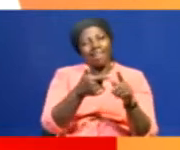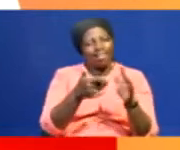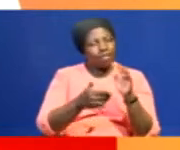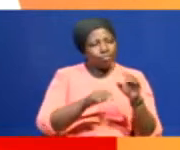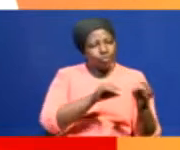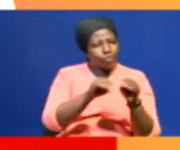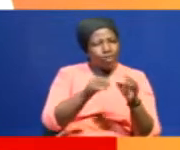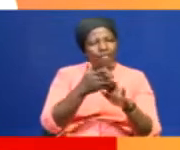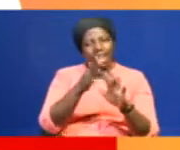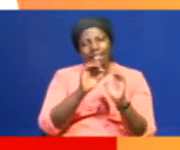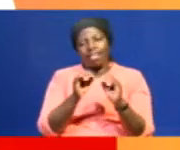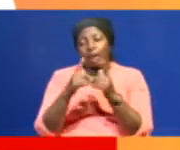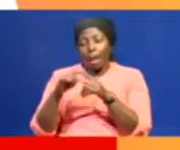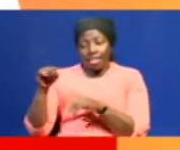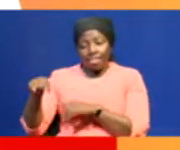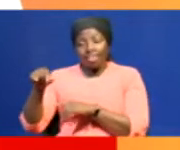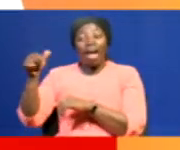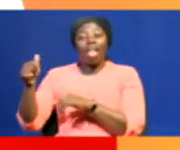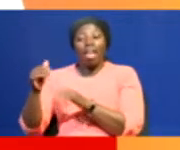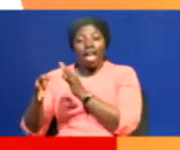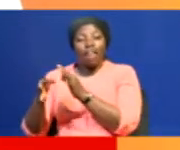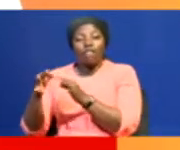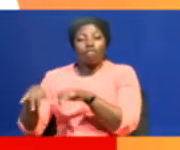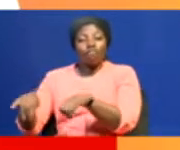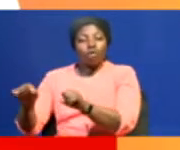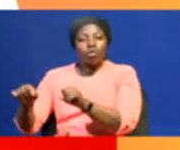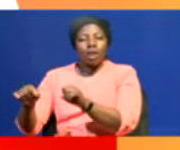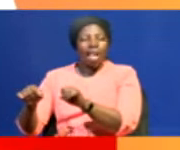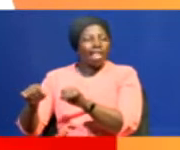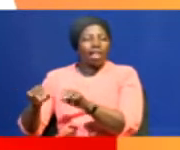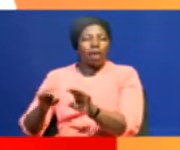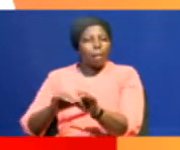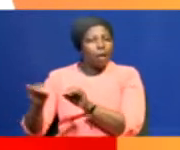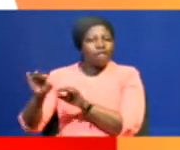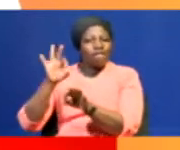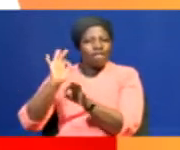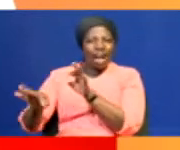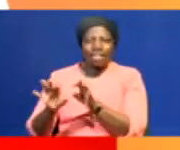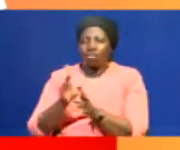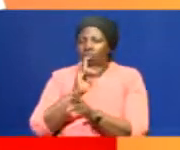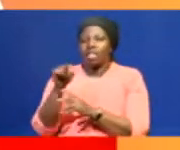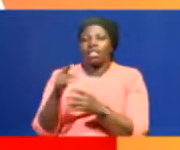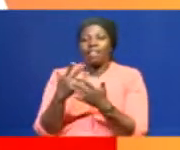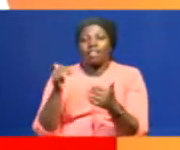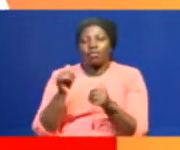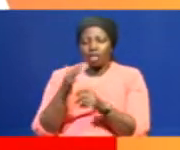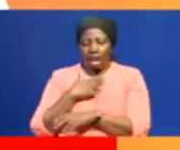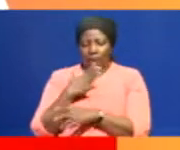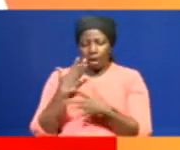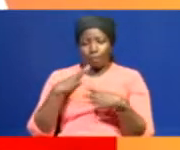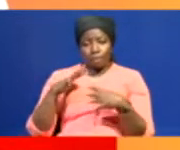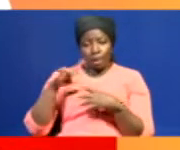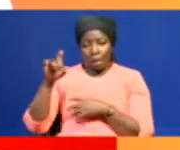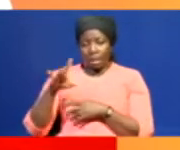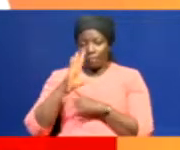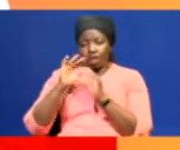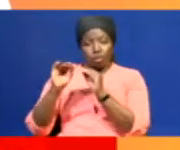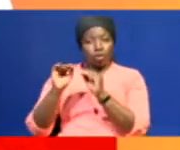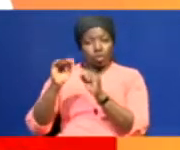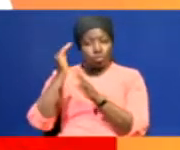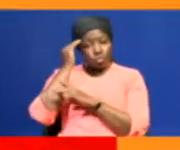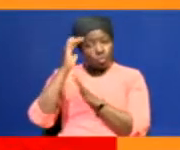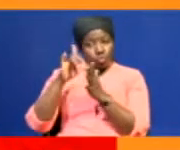tu acceleration kidogo umeenda mbio. Sasa hizo ni vitu ambazo watu wetu wanafaa waendelee kufunzwa, wajue ni nini wanafaa fanya.